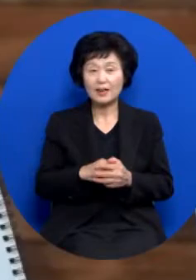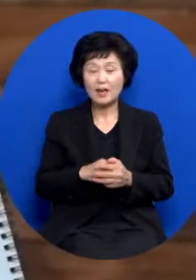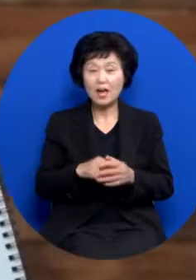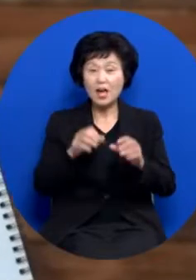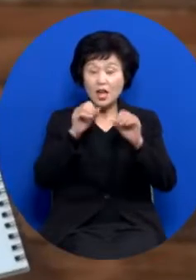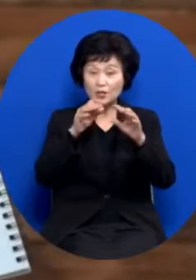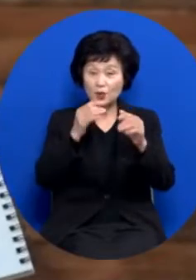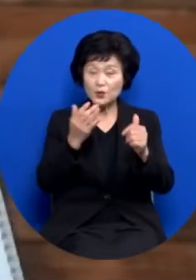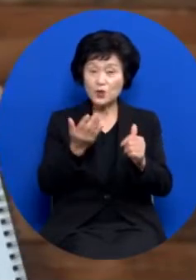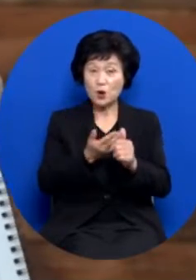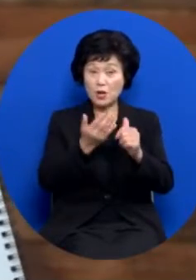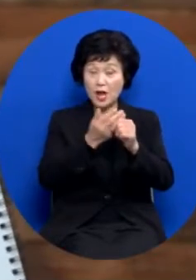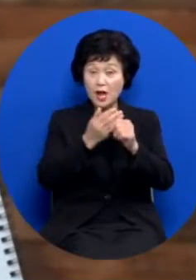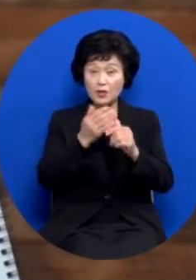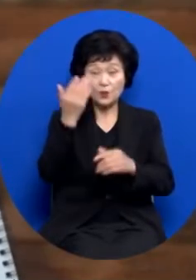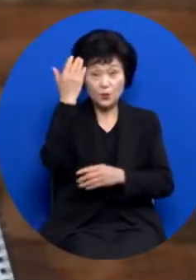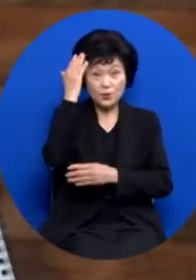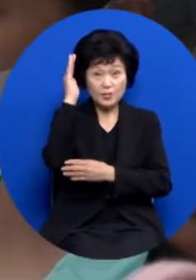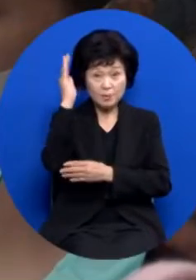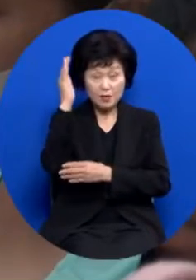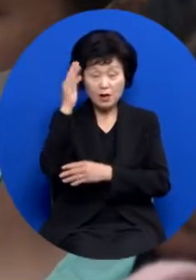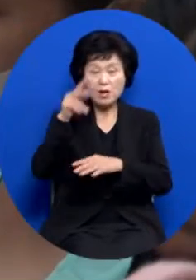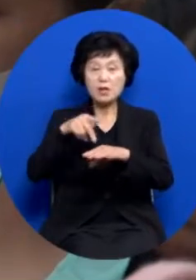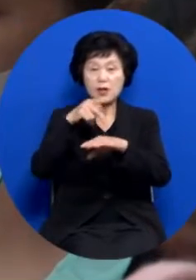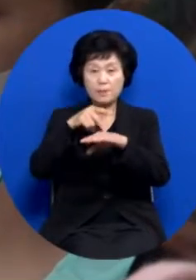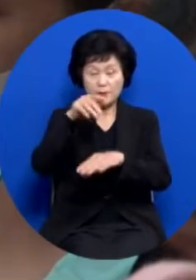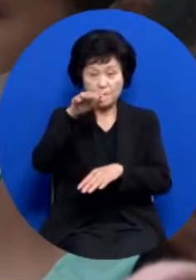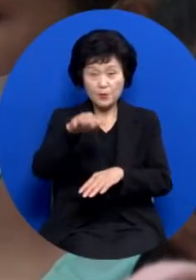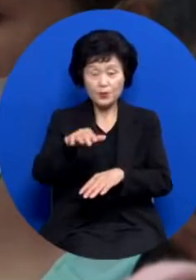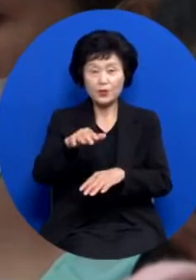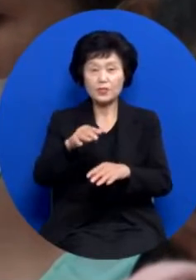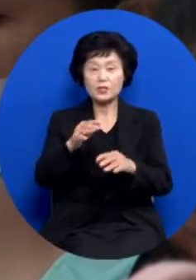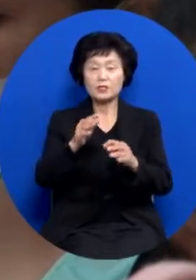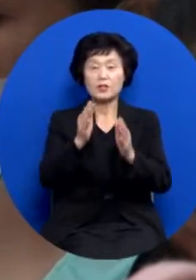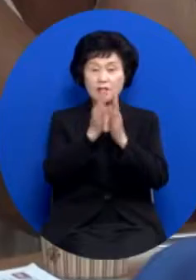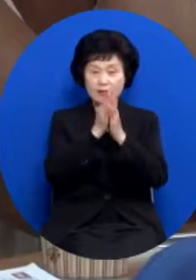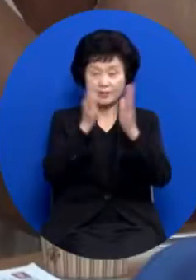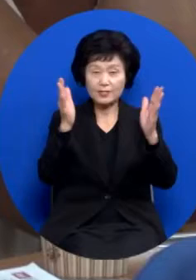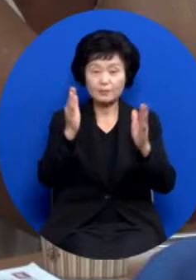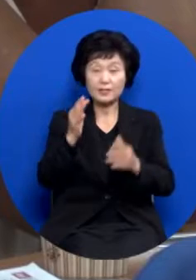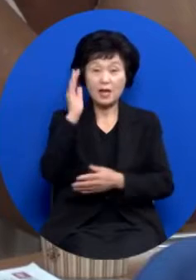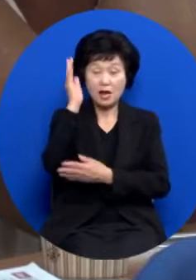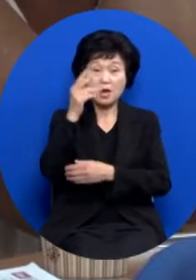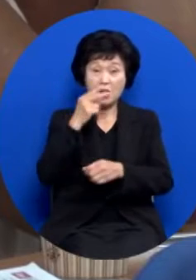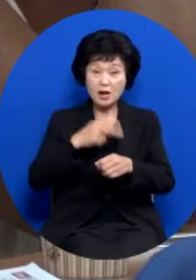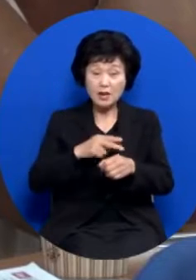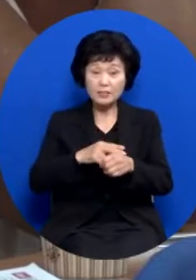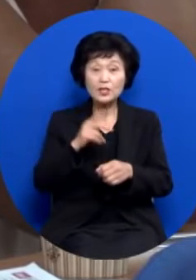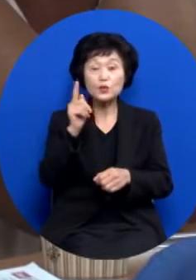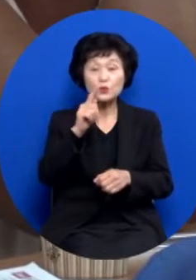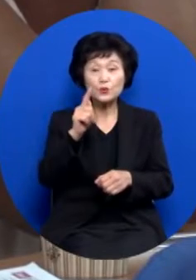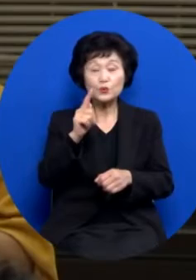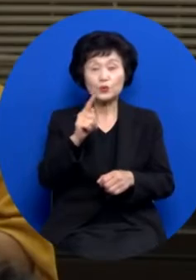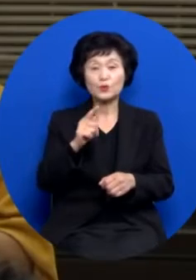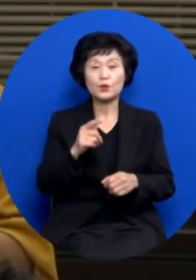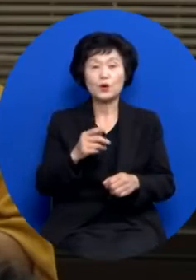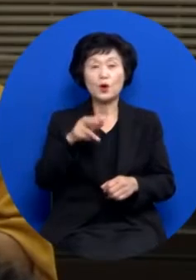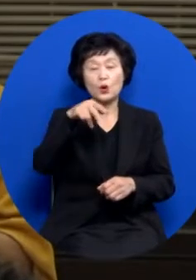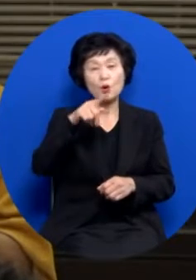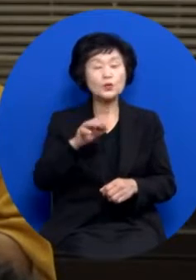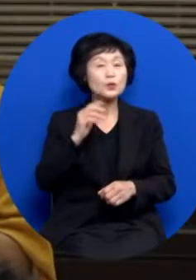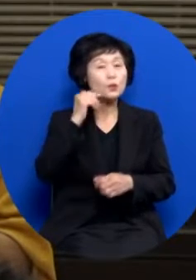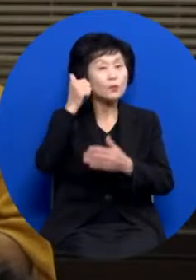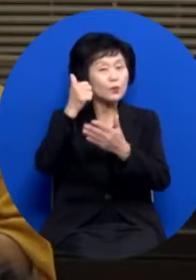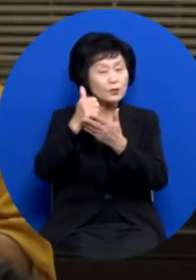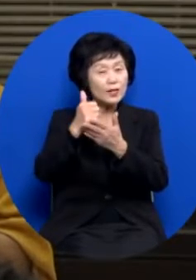전도 양육 세미나가 필리핀 현지 교회를 대상으로 진행됐습니다. 주강사로 나선 미국 애틀랜타 세안장로교회 송상철